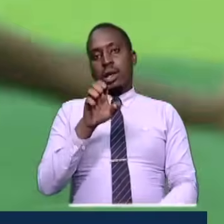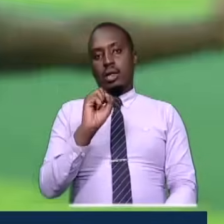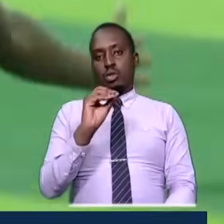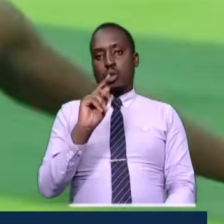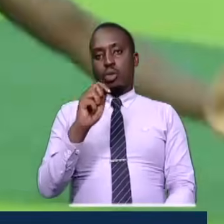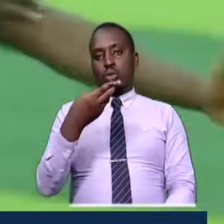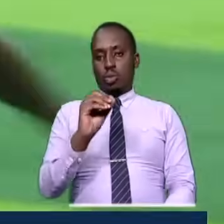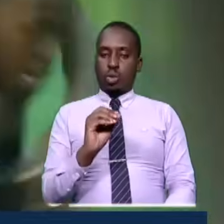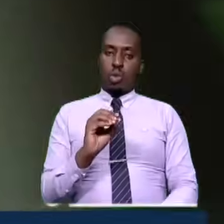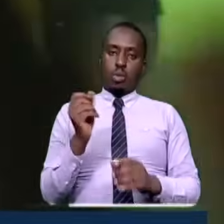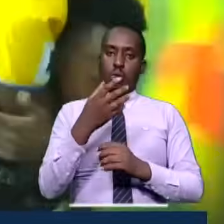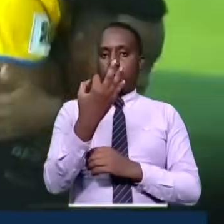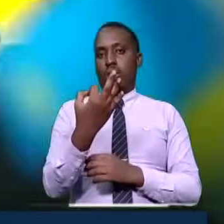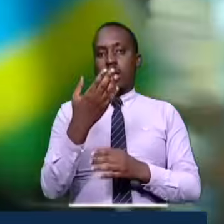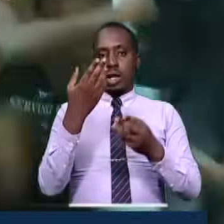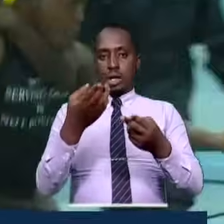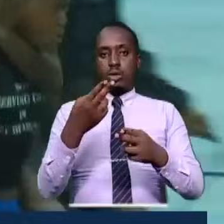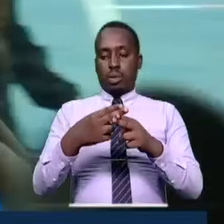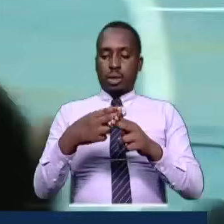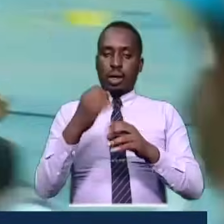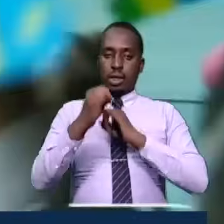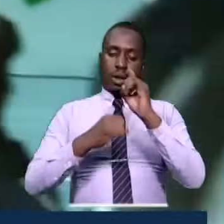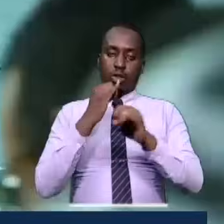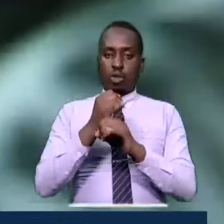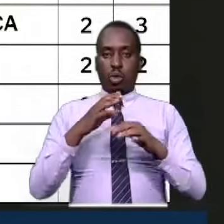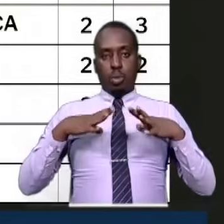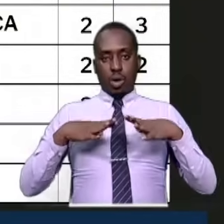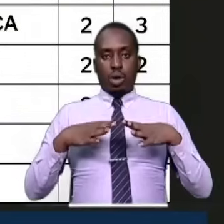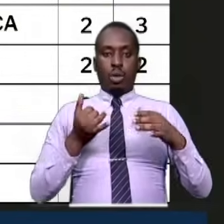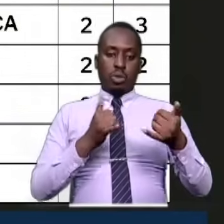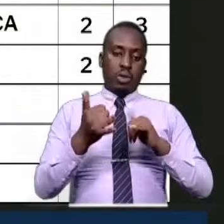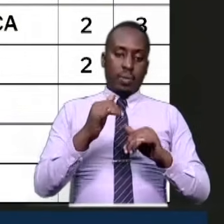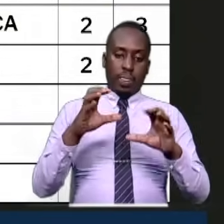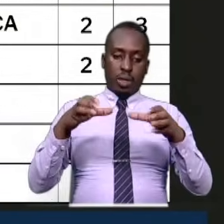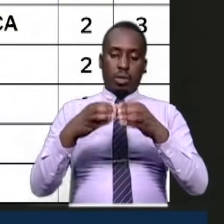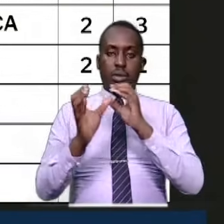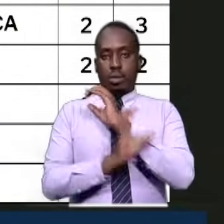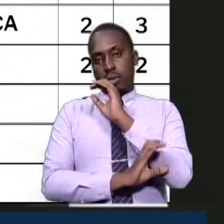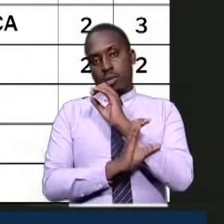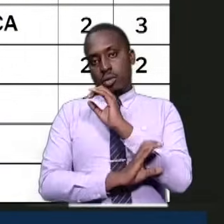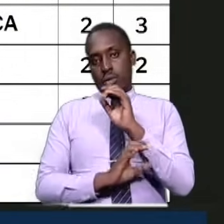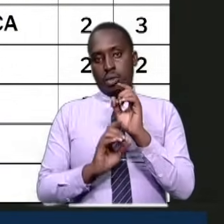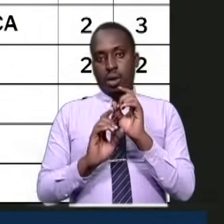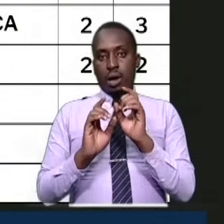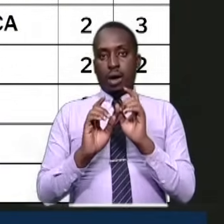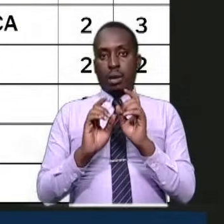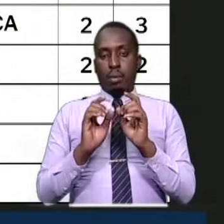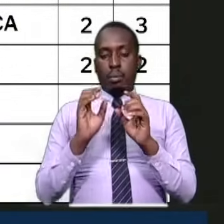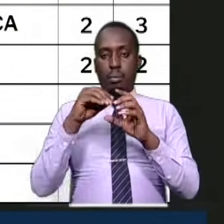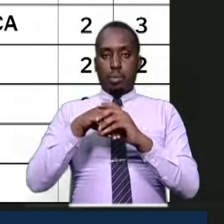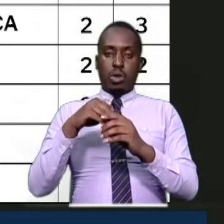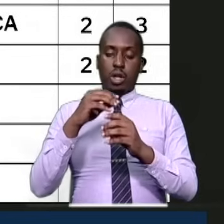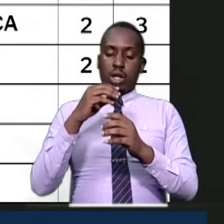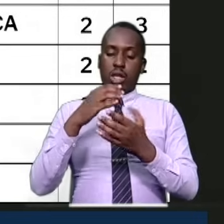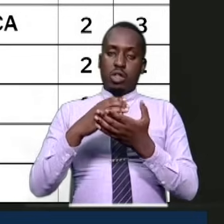gatatu hari icyo bita international break cyangwa se umwanya wahariwe gukinamo imikino ku ikipe y'ibihugu abatakinye rero igikombe cya Afrika